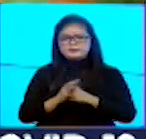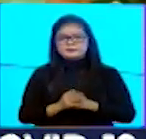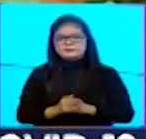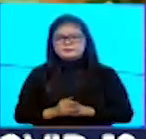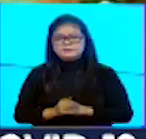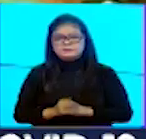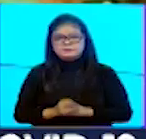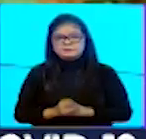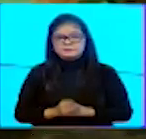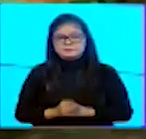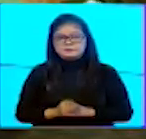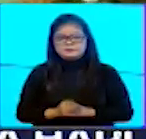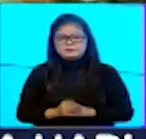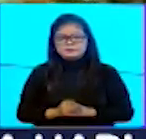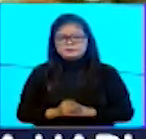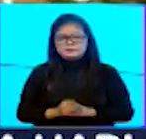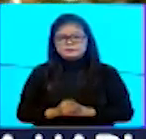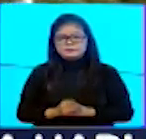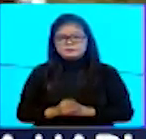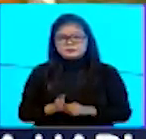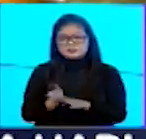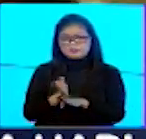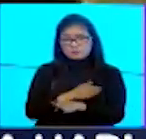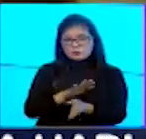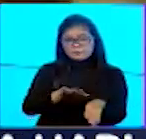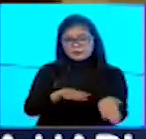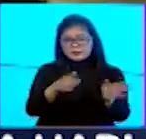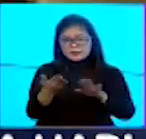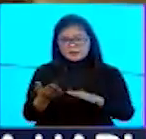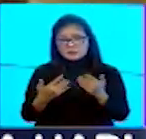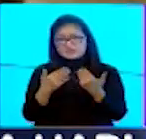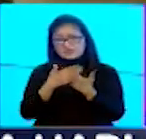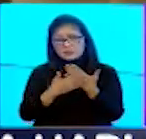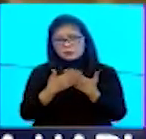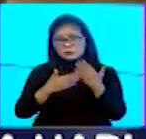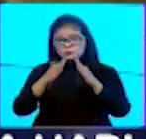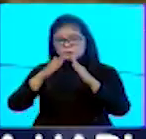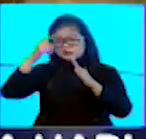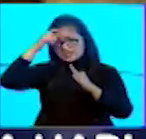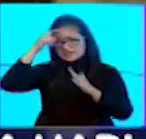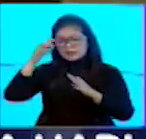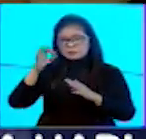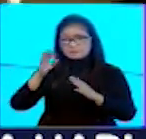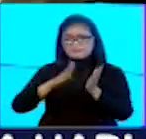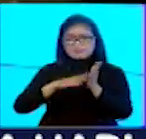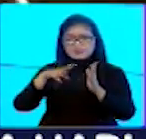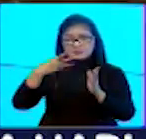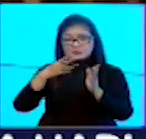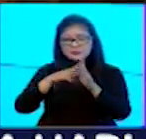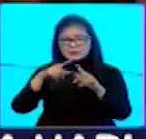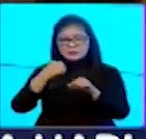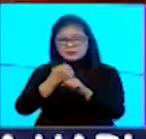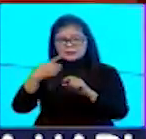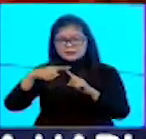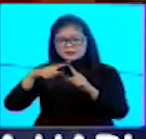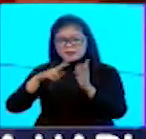Sebelum meninggal, almarhum Puji sempat dirawat selama 1 minggu di UGD Rumah Sakit Dr. Sayyidin Magetan dengan gejala batuk dan demam tinggi selama